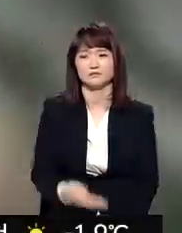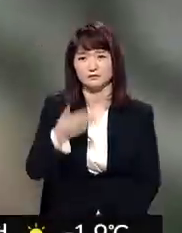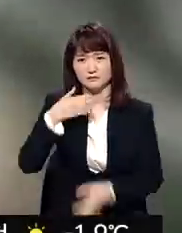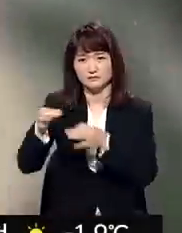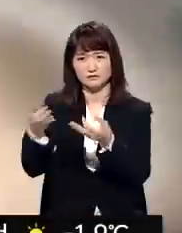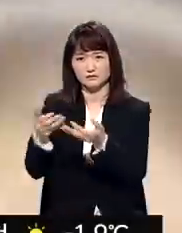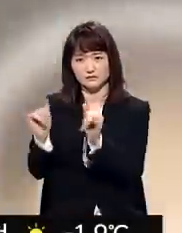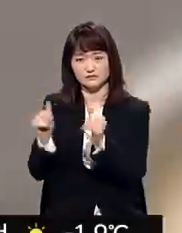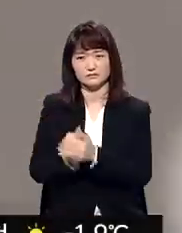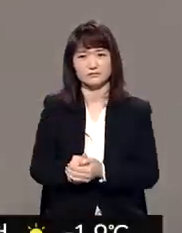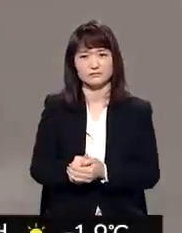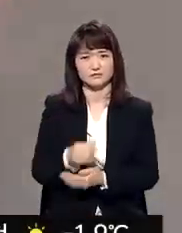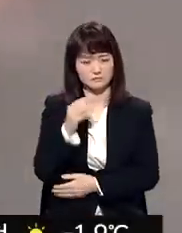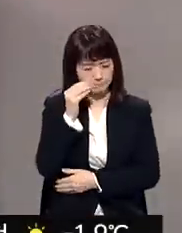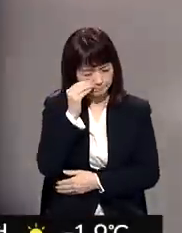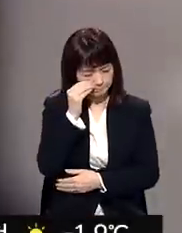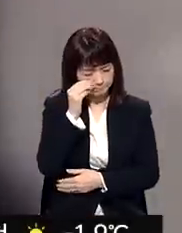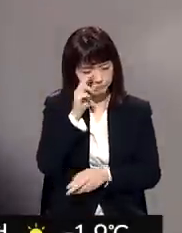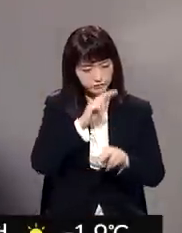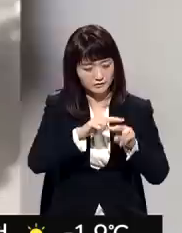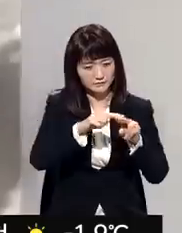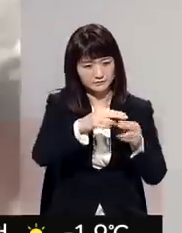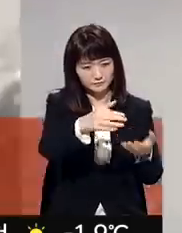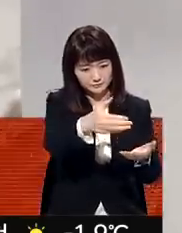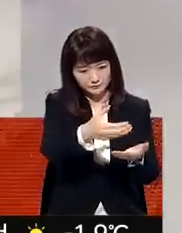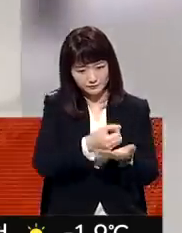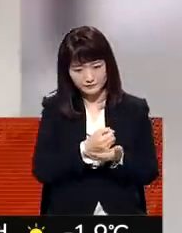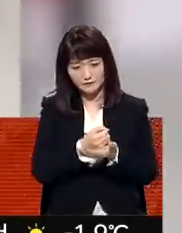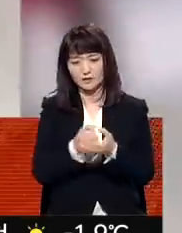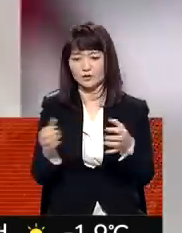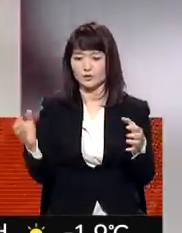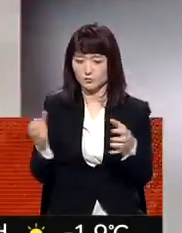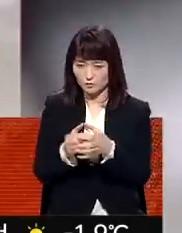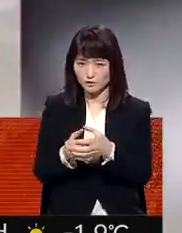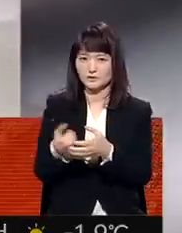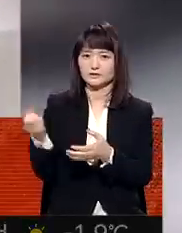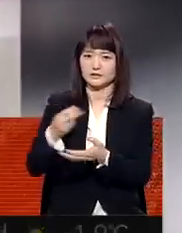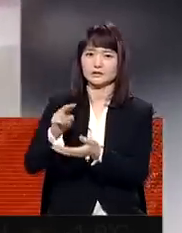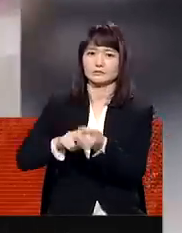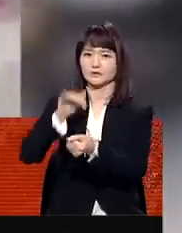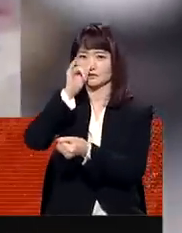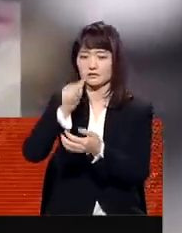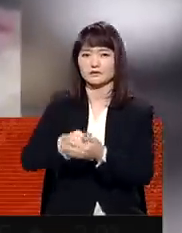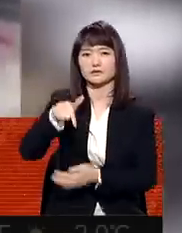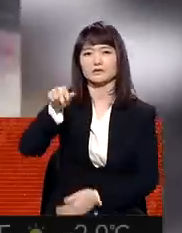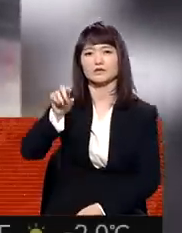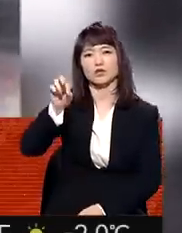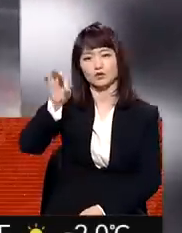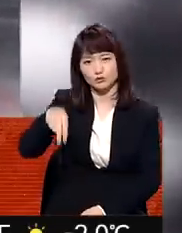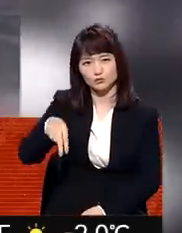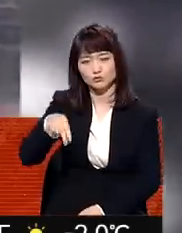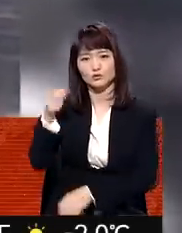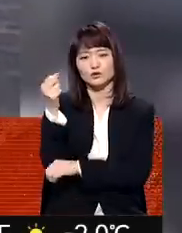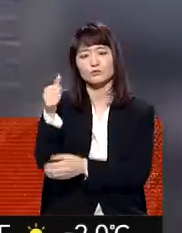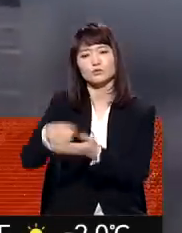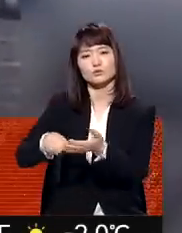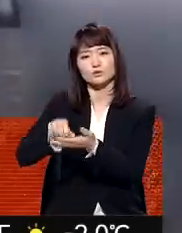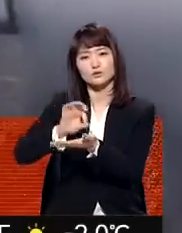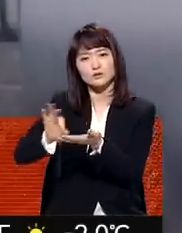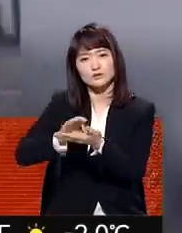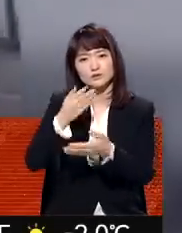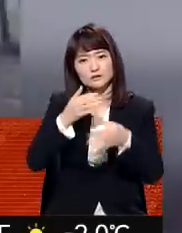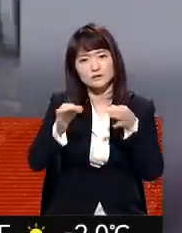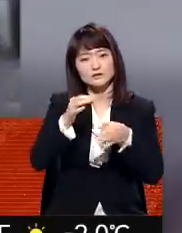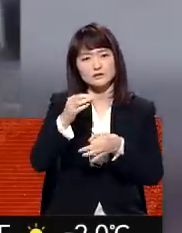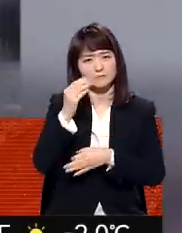식당 직원이 식당에서 나온 폐유를 모아서 재활용 회사에 팔고 있었고이 폐유는 경유 원료로 셌던 건데요 식당은이